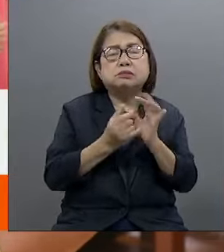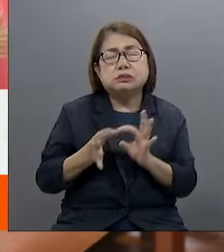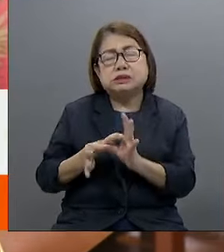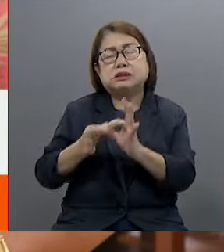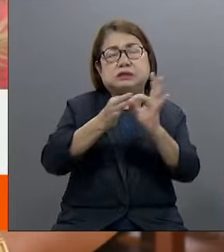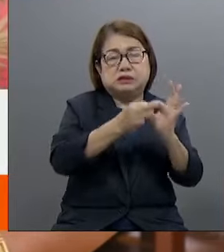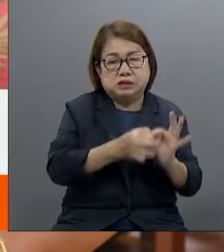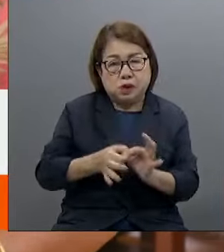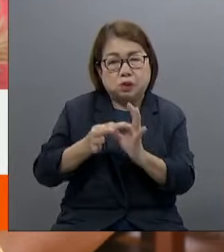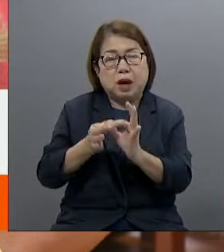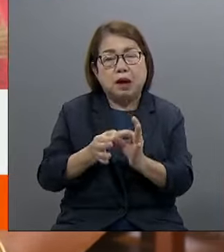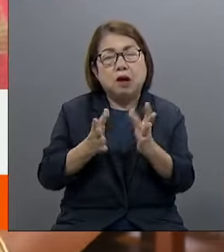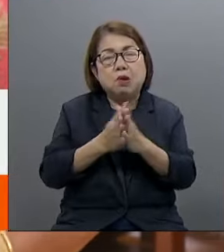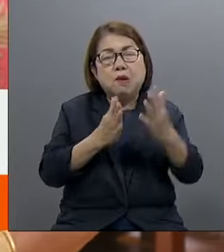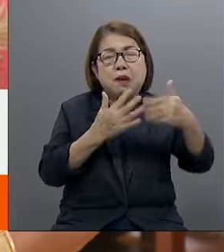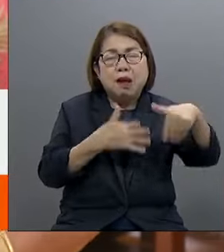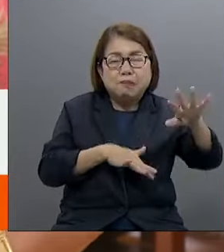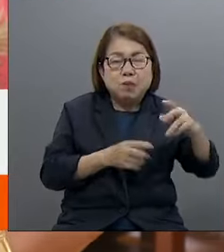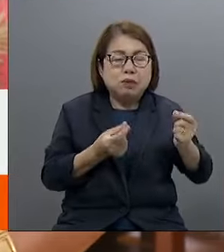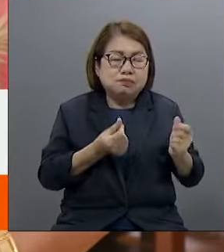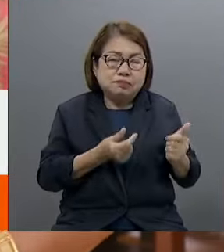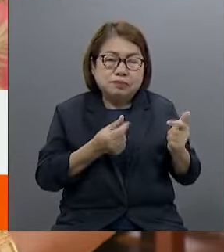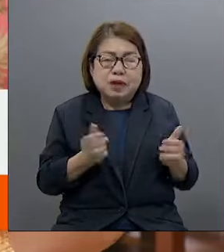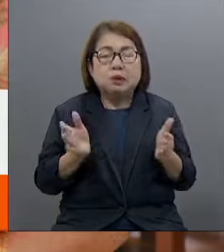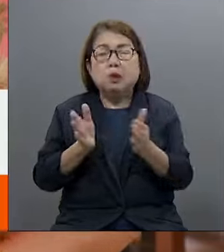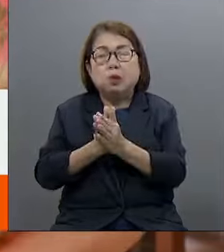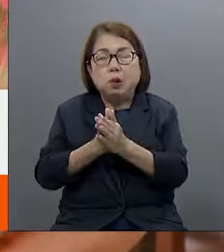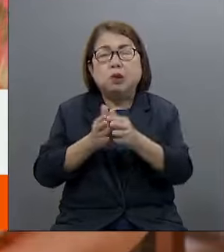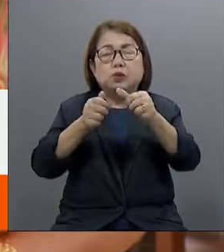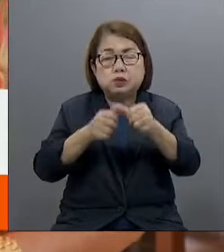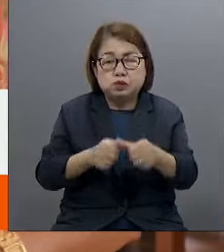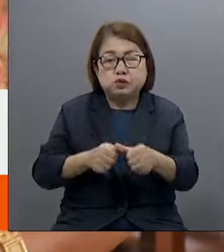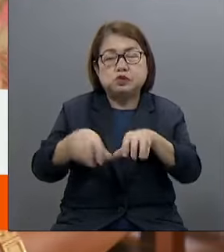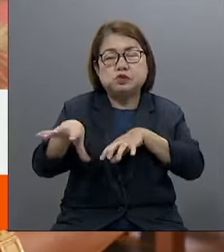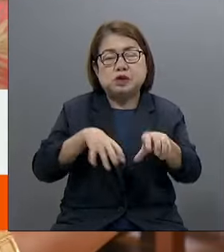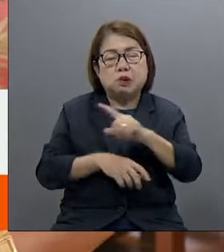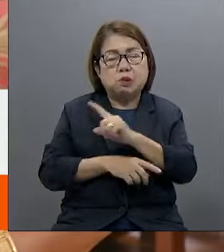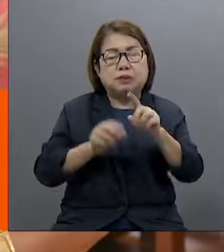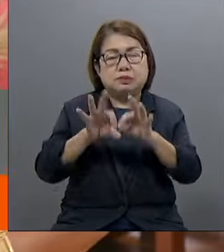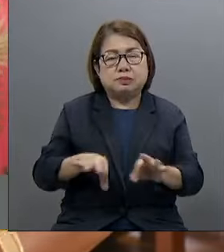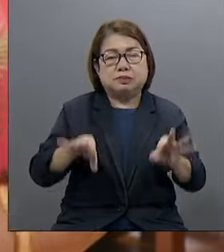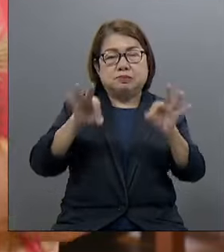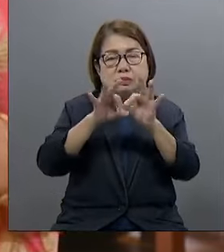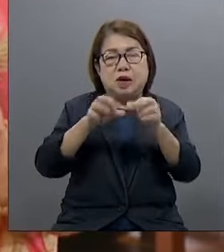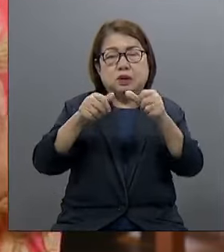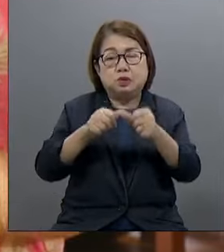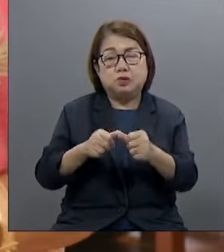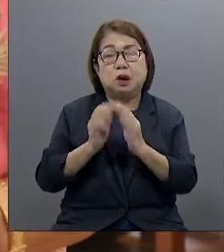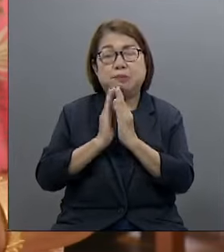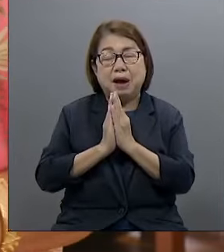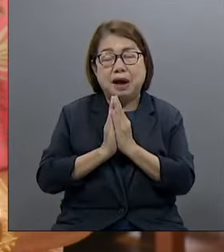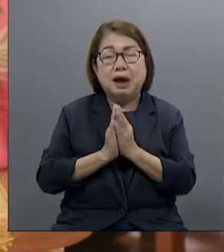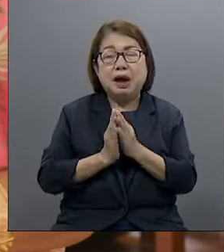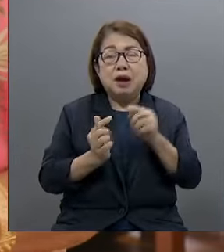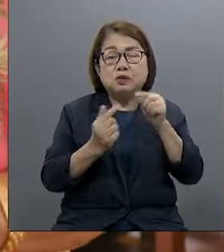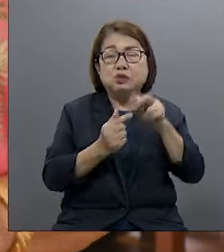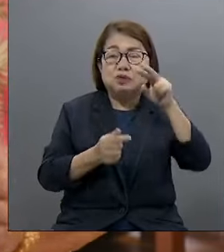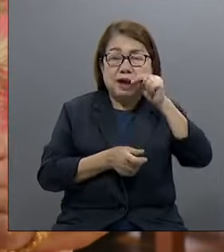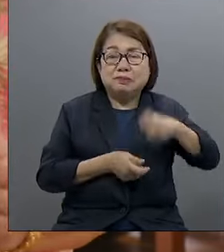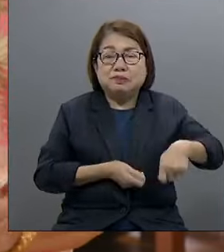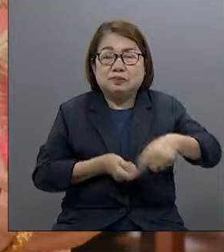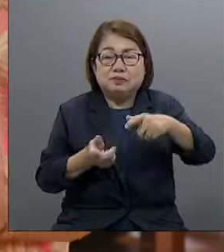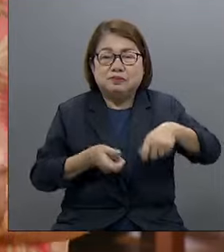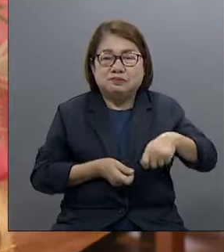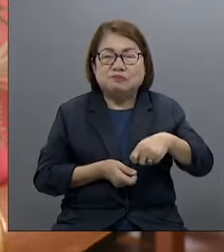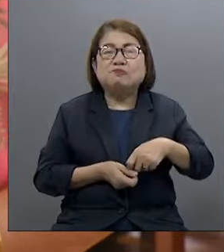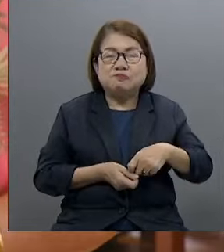ลำวงอย่างเงี้ยฮะมันจะคู่กันมากเลยกับรายการเทศกาลต่างๆของเรานะฮะยิ่งเทศกาลสงกรานต์อย่างนี้นะครับไม่ต้องห่วงเล